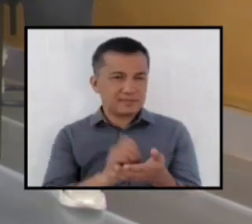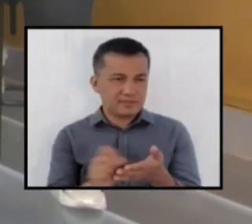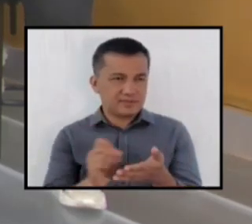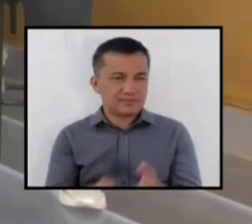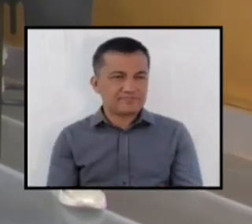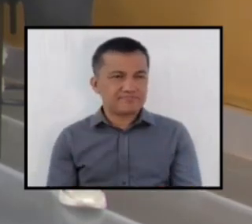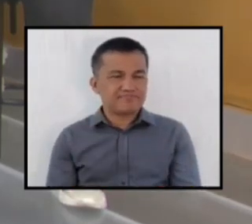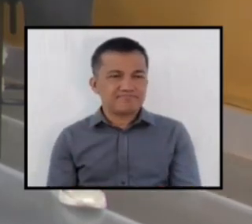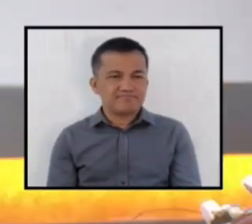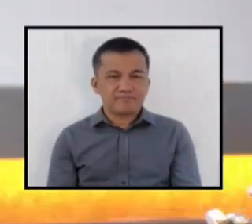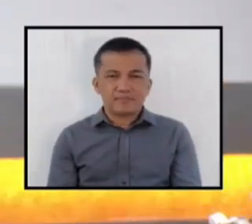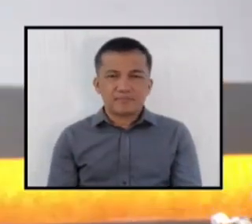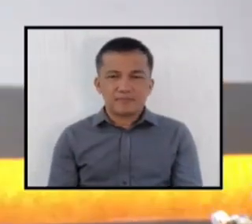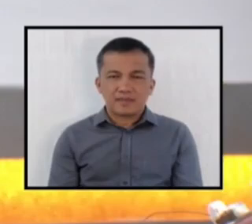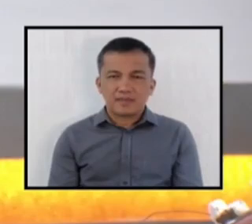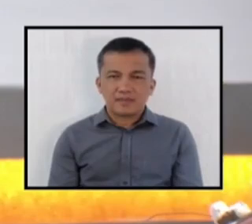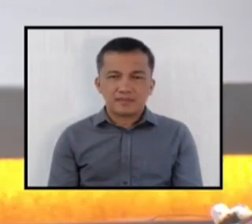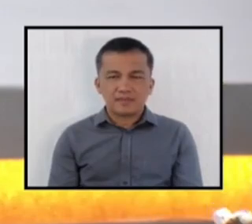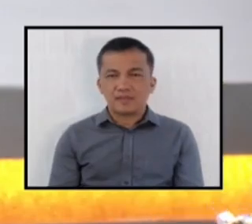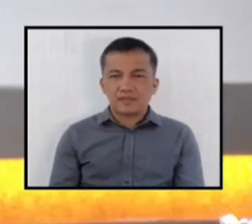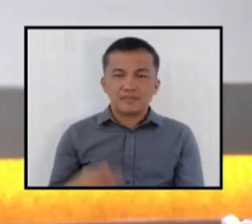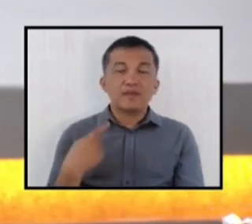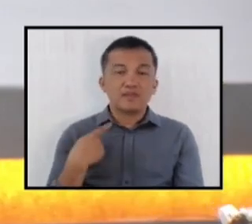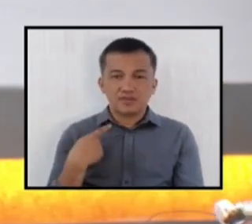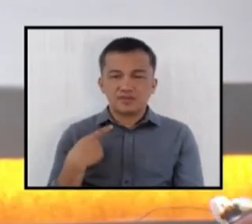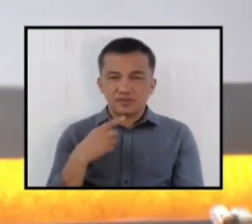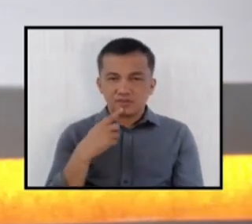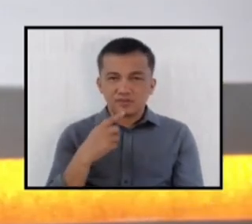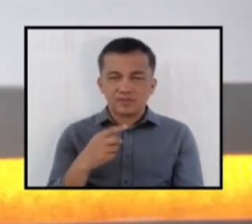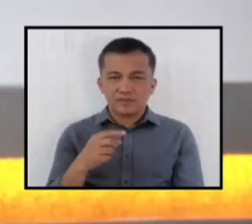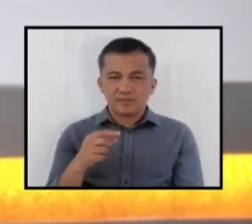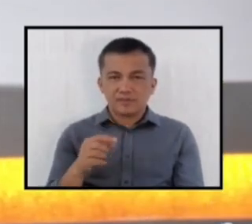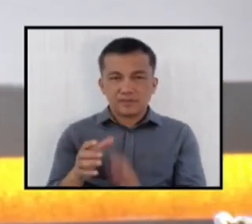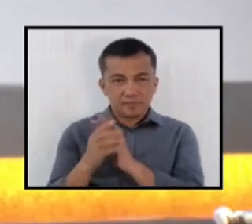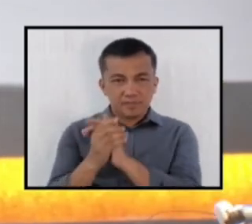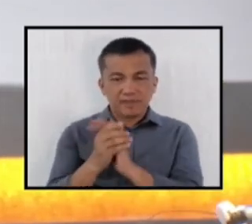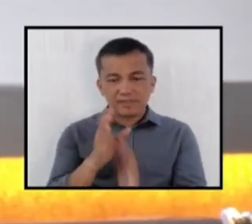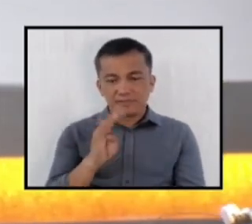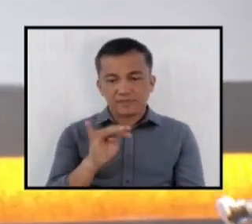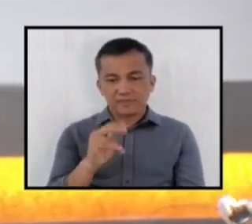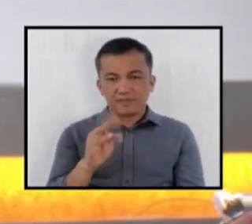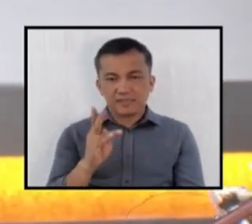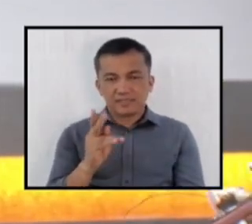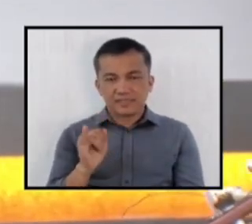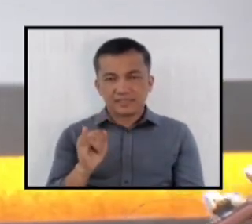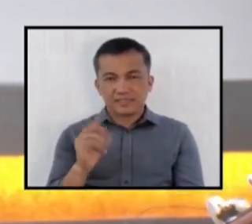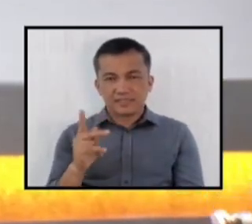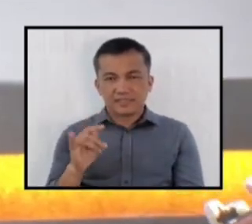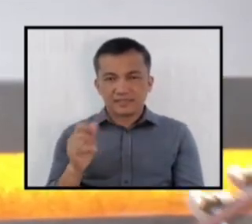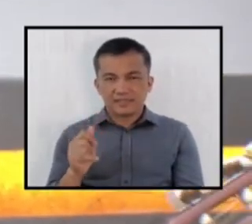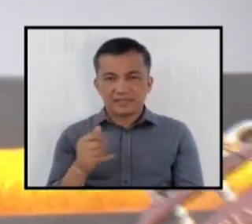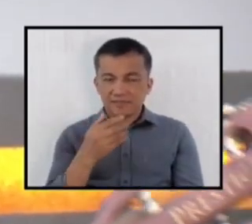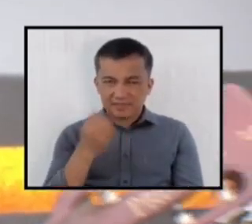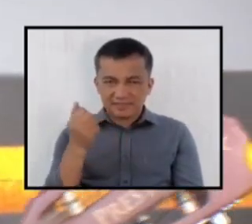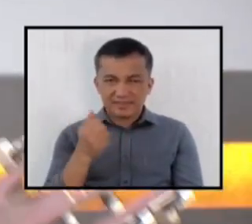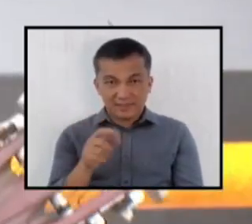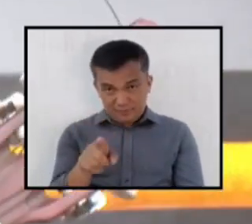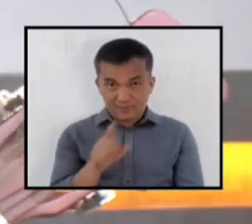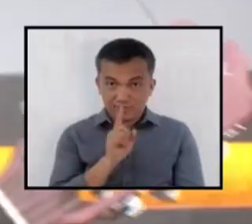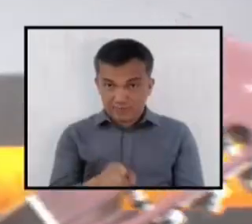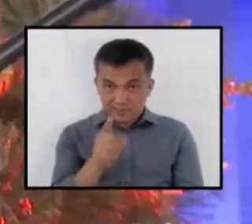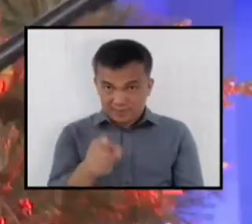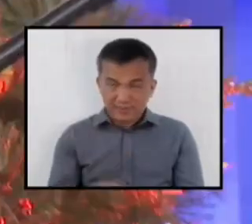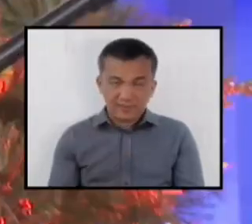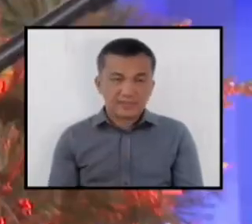far, masasabi ko po, yung Binabati Kita talaga yung pinaka-the best na naisulat ko po ngayon. So talaga ikaw yun, ha? Anyway, meron ba